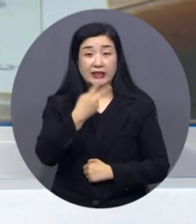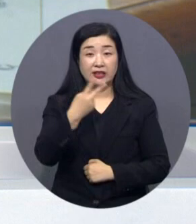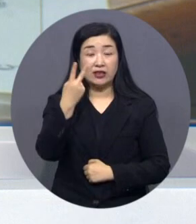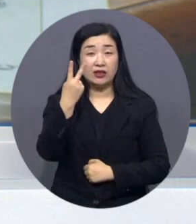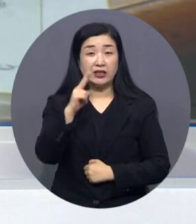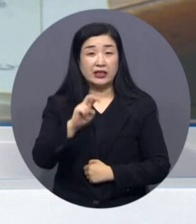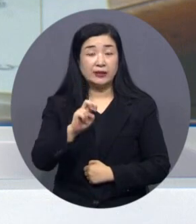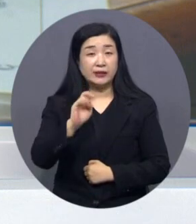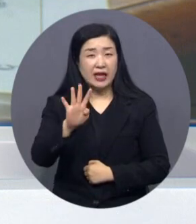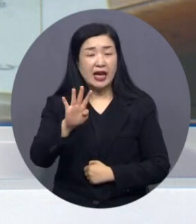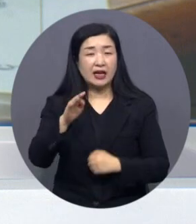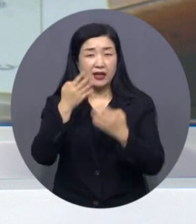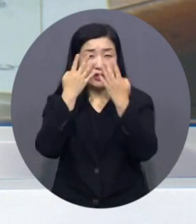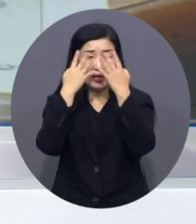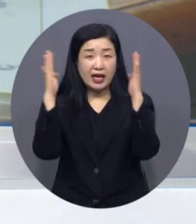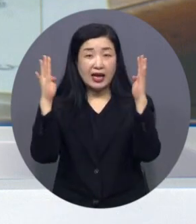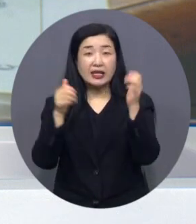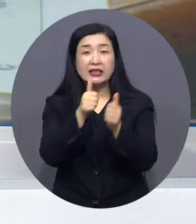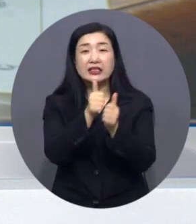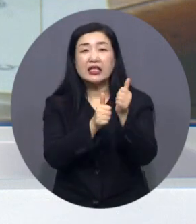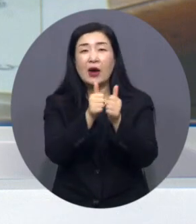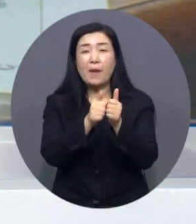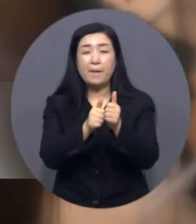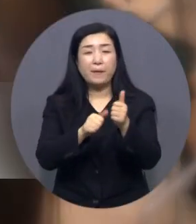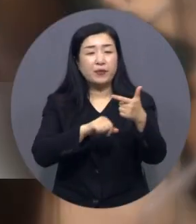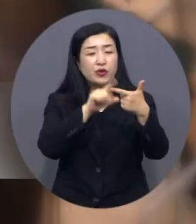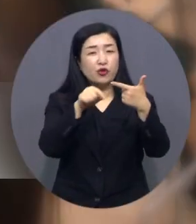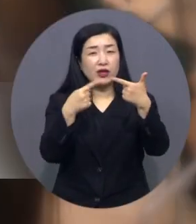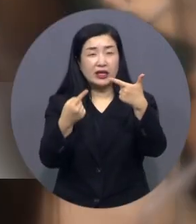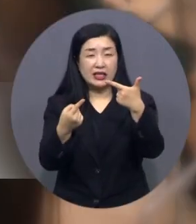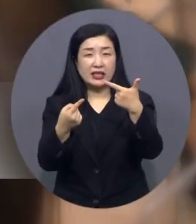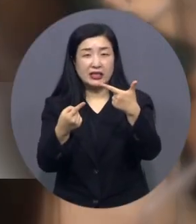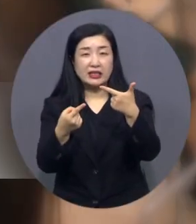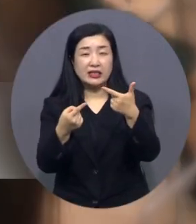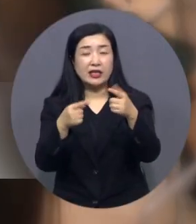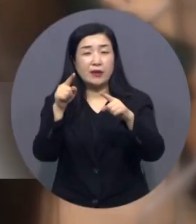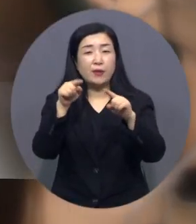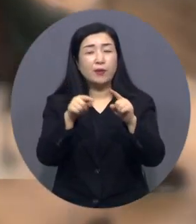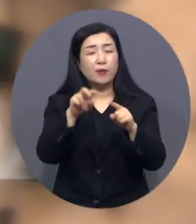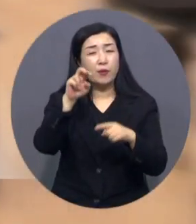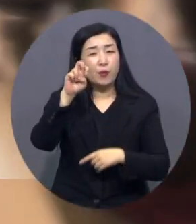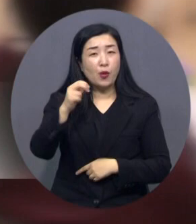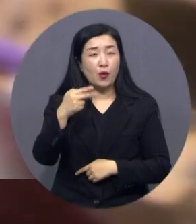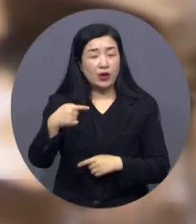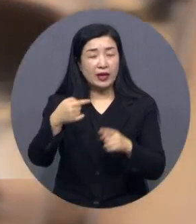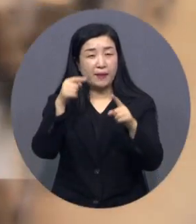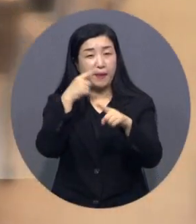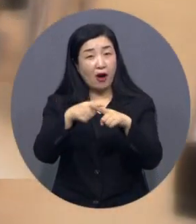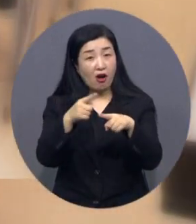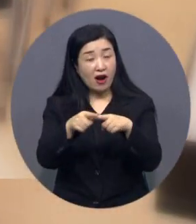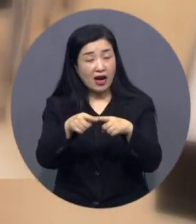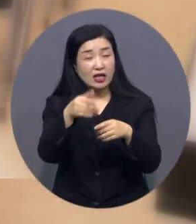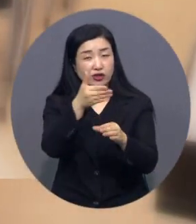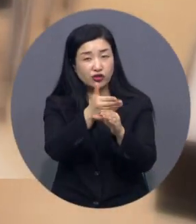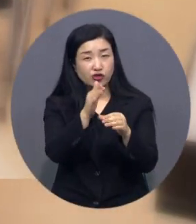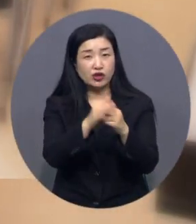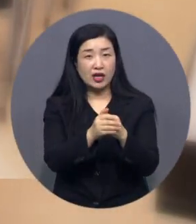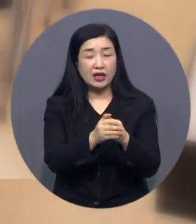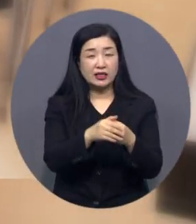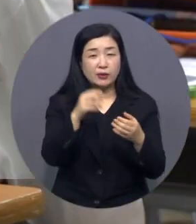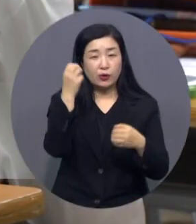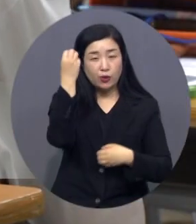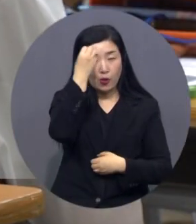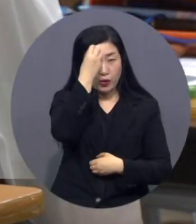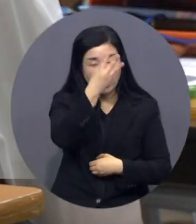2024학년도 대학 수학능력시험을 앞두고 다음 달 1일 실시되는 6월 모의평가에 제주에서는 고3 재학생과 졸업생